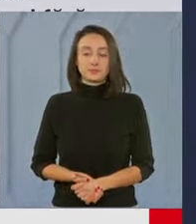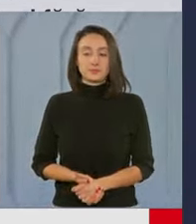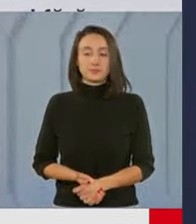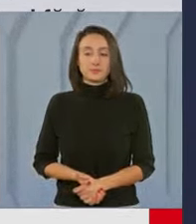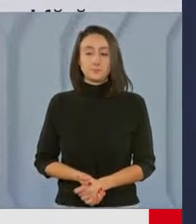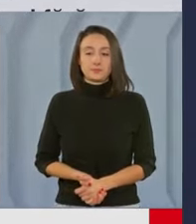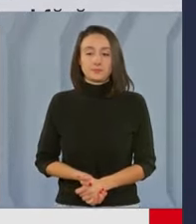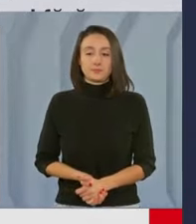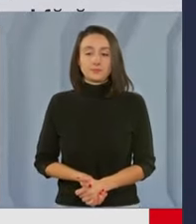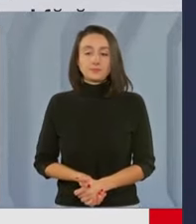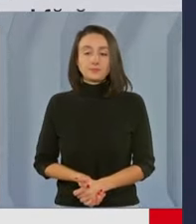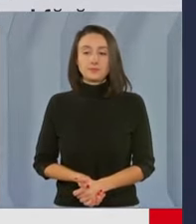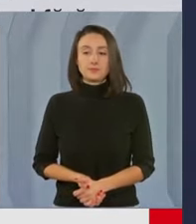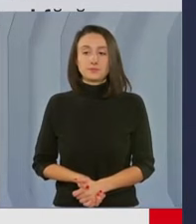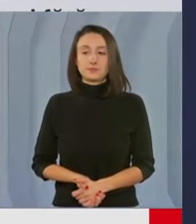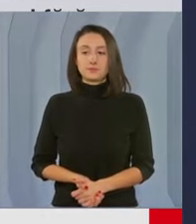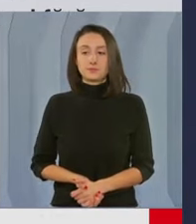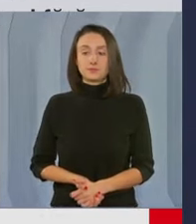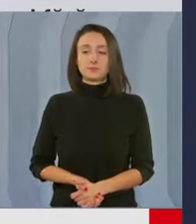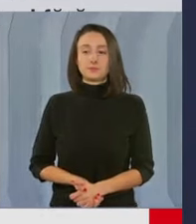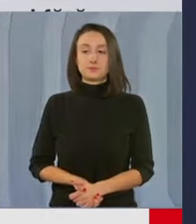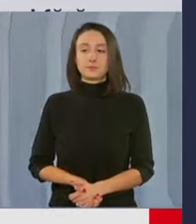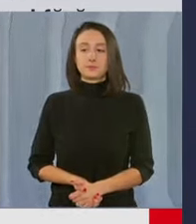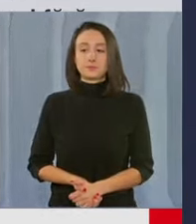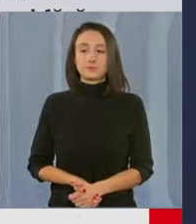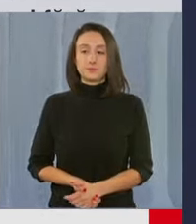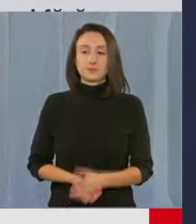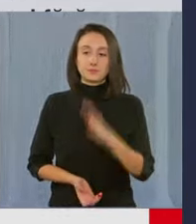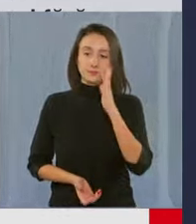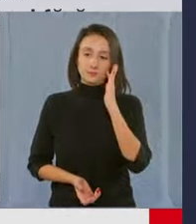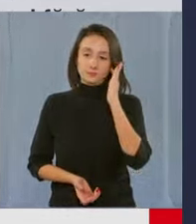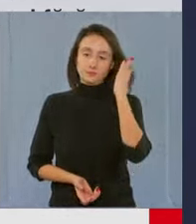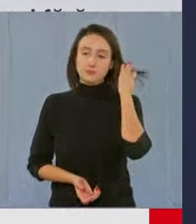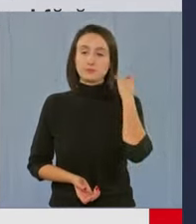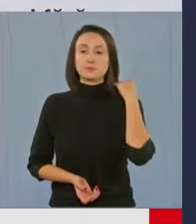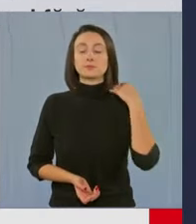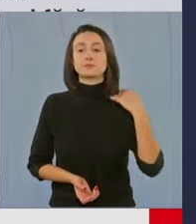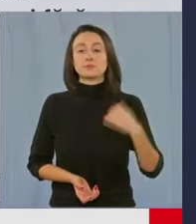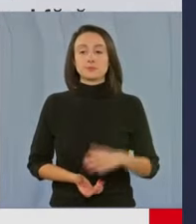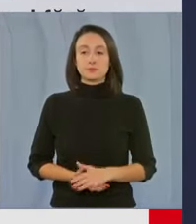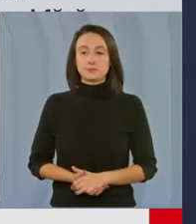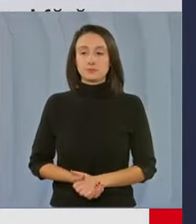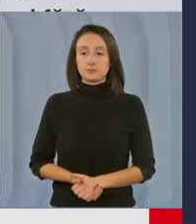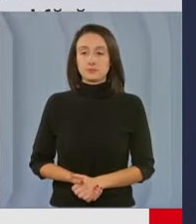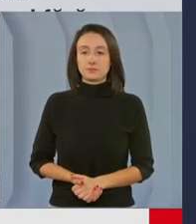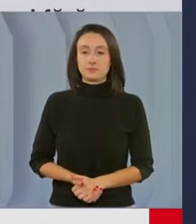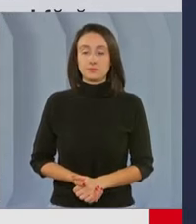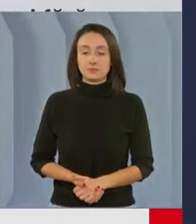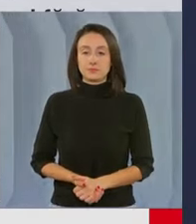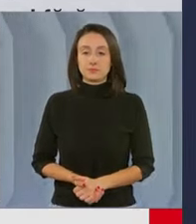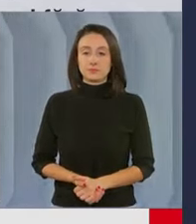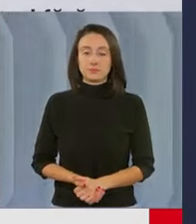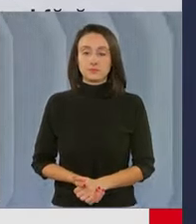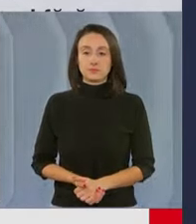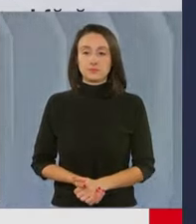grupului, se întâlnesc oamenii și pot schimba impresii și planuri despre anul care începe. Scopul întâlnirii a fost socializarea cu